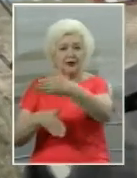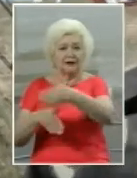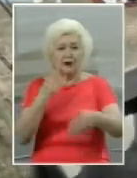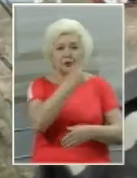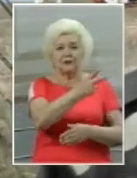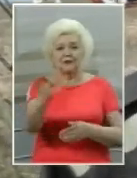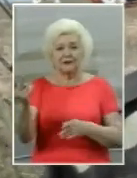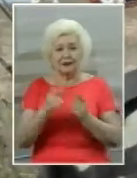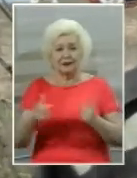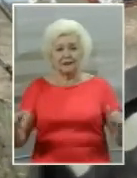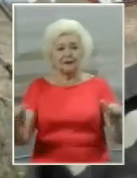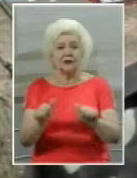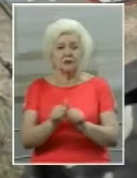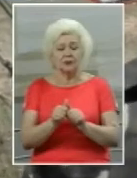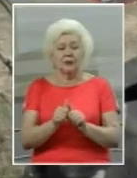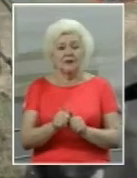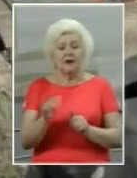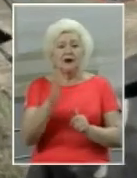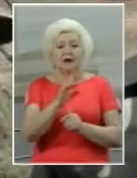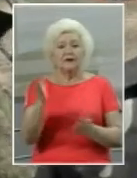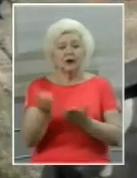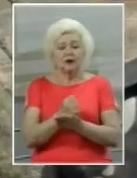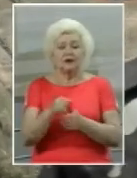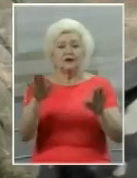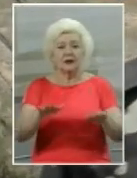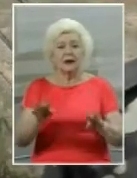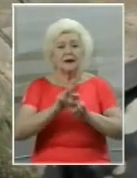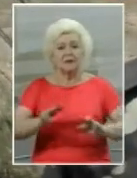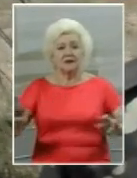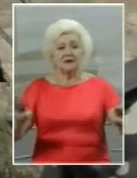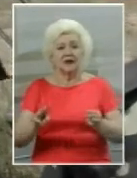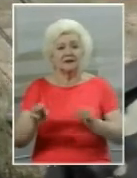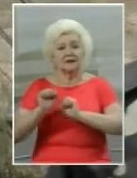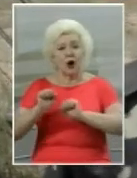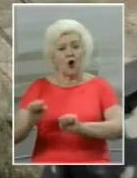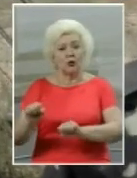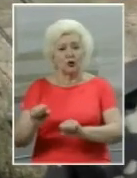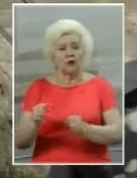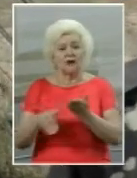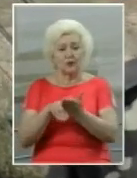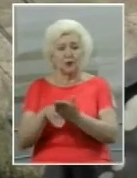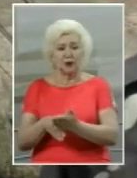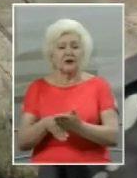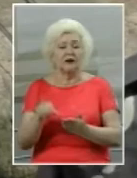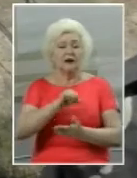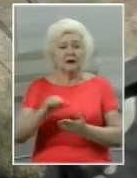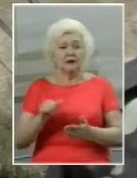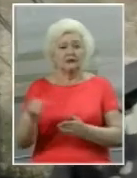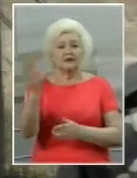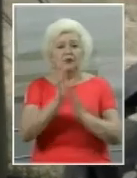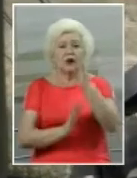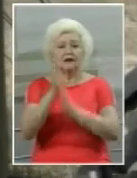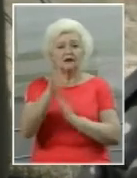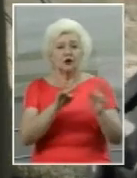сили засоби, особовий склад і Міністерство оборони, в тому числі. Міністерство надзвичайних ситуацій, лісова